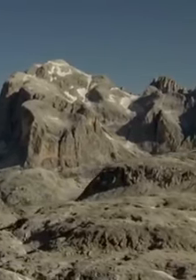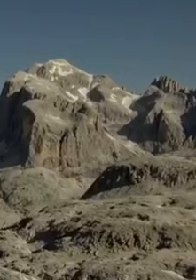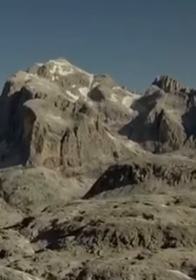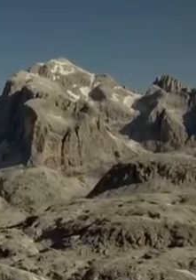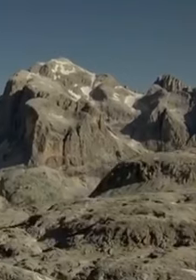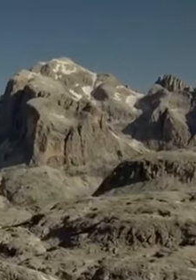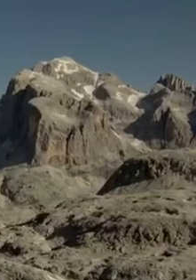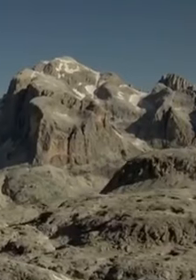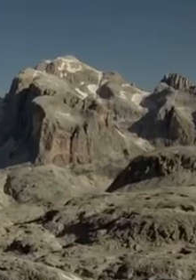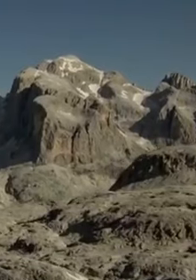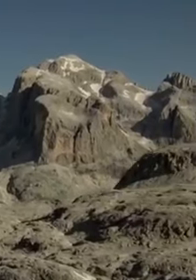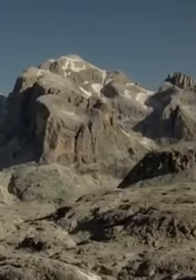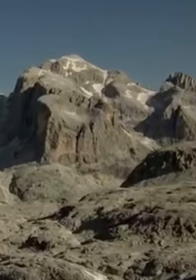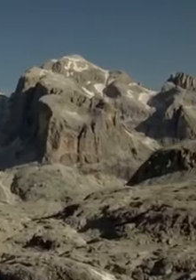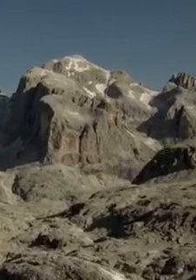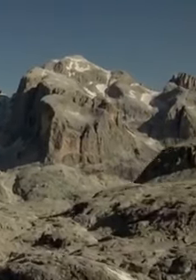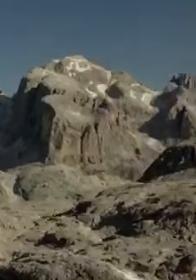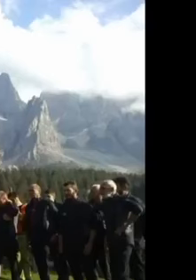all